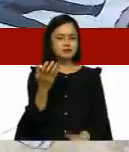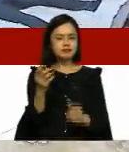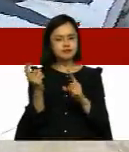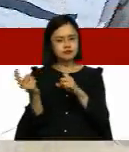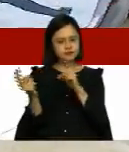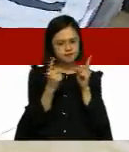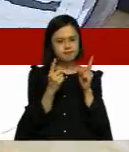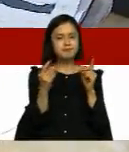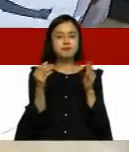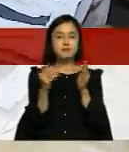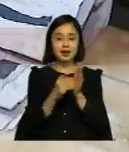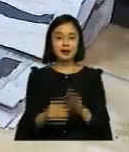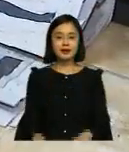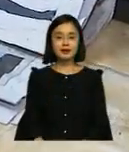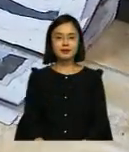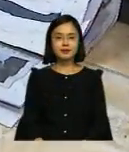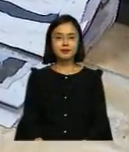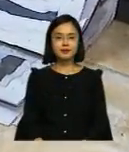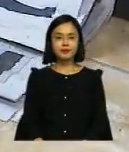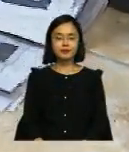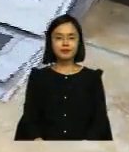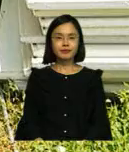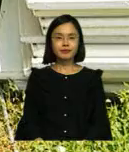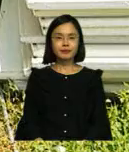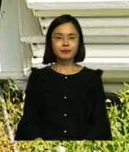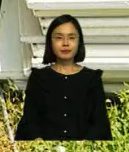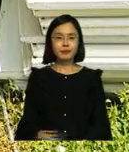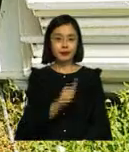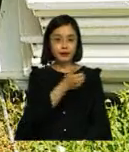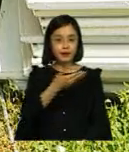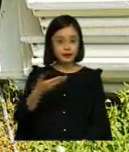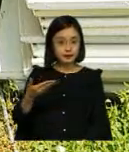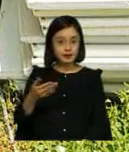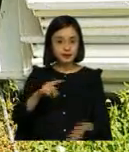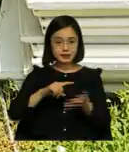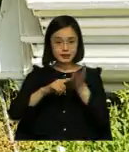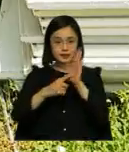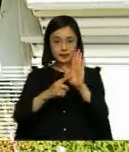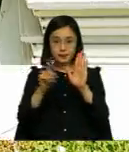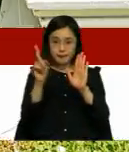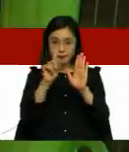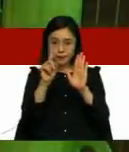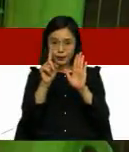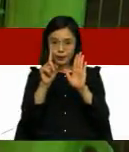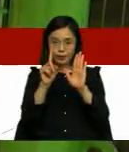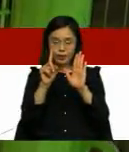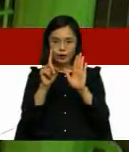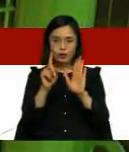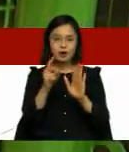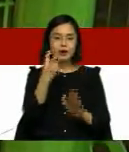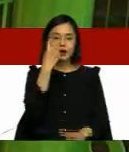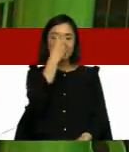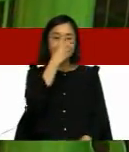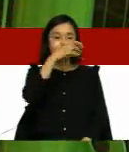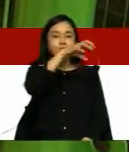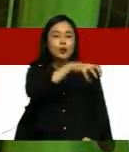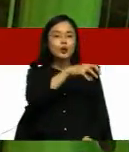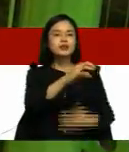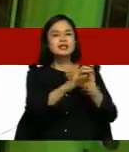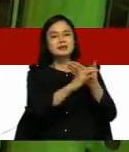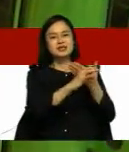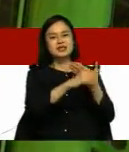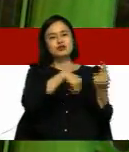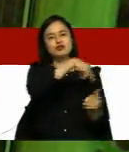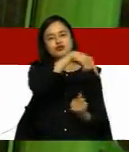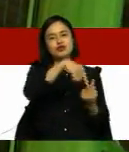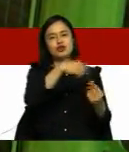이제 끝으로 하남시가 당초에는 이달 말까지 임시보호소를 운영하겠다 이렇게 입장을 밝혔어요. 그렇다면 그 이후에